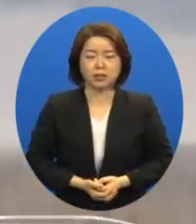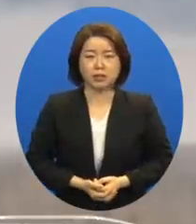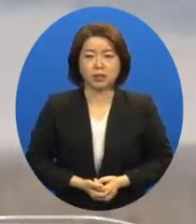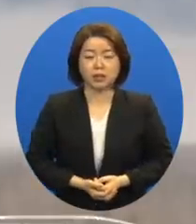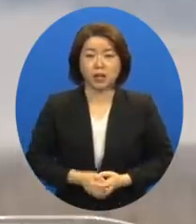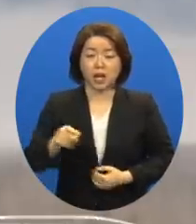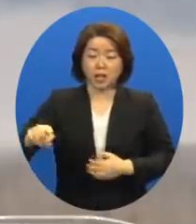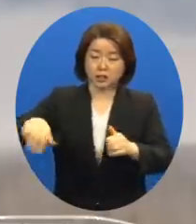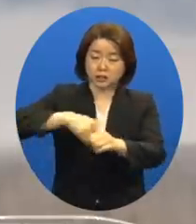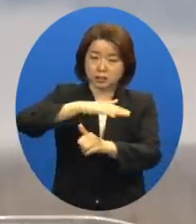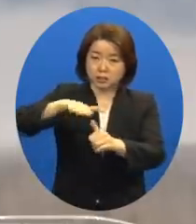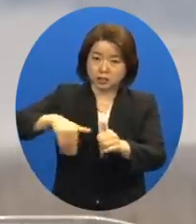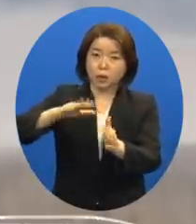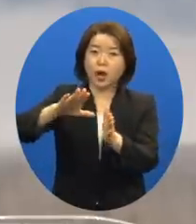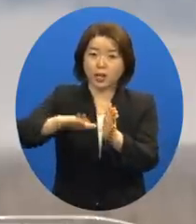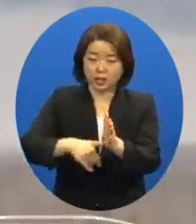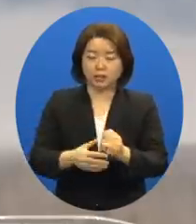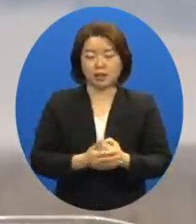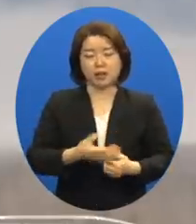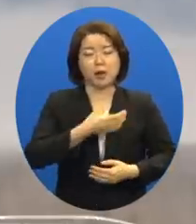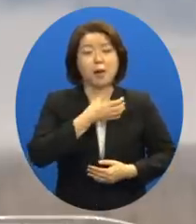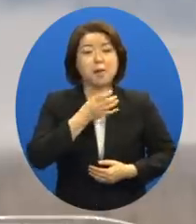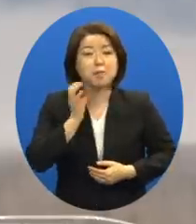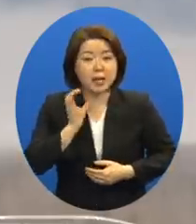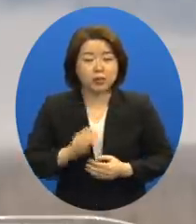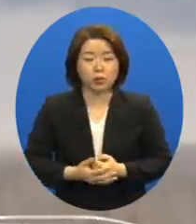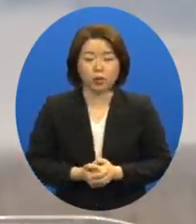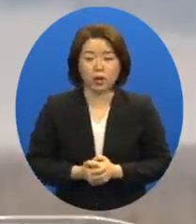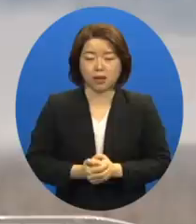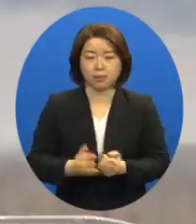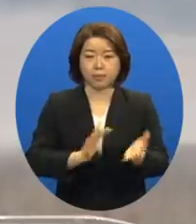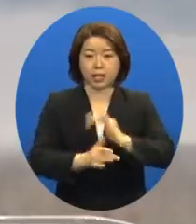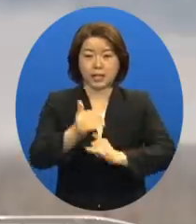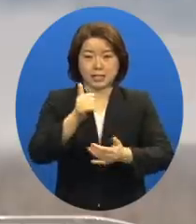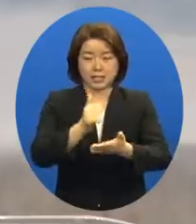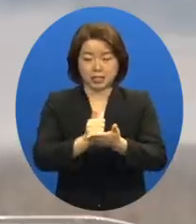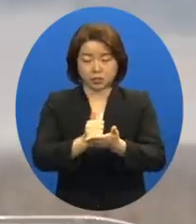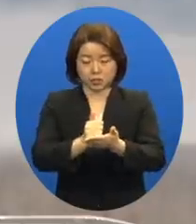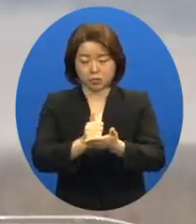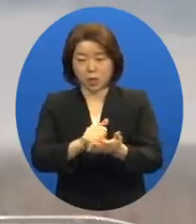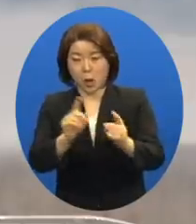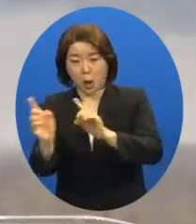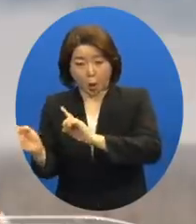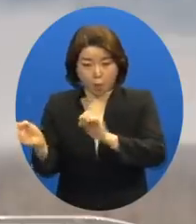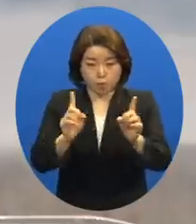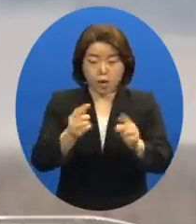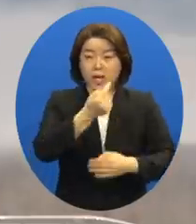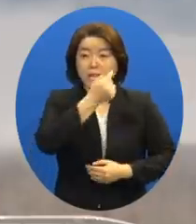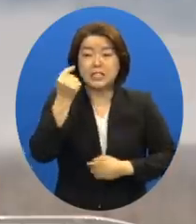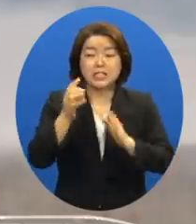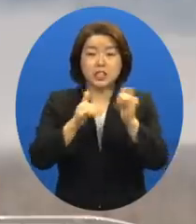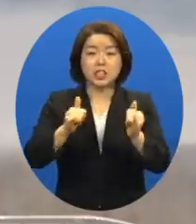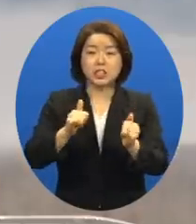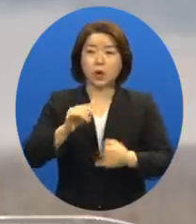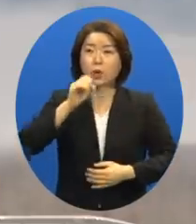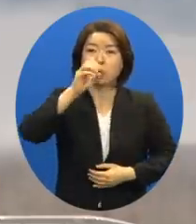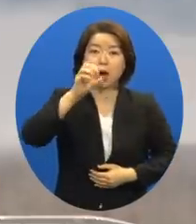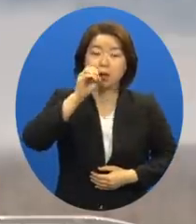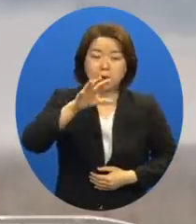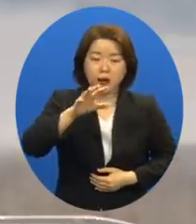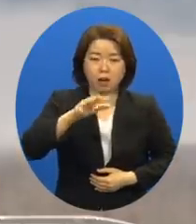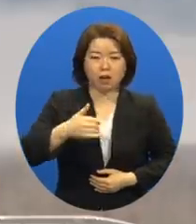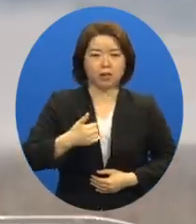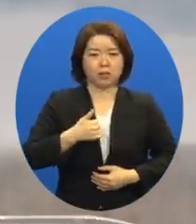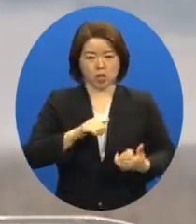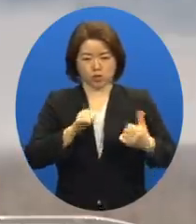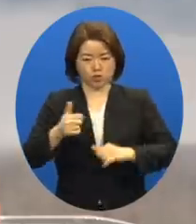그런 상황에서 베드로가 예수님의 부활의 증인이라고 자기가 말하는 것은 죽을 각오를 했다는